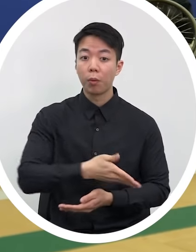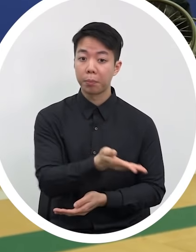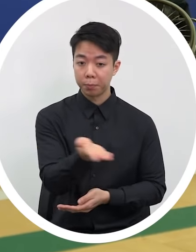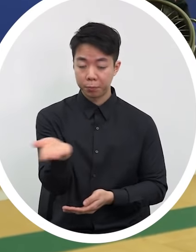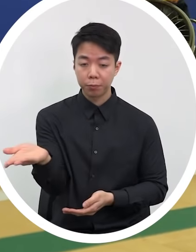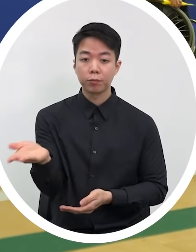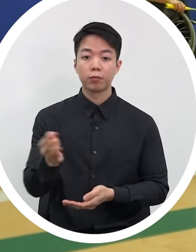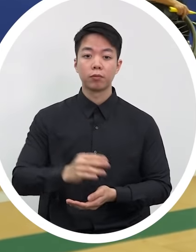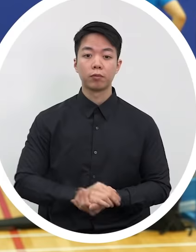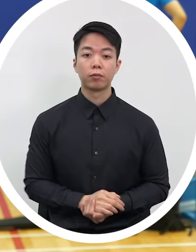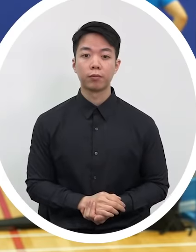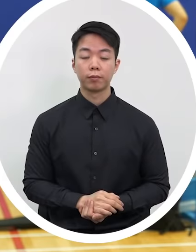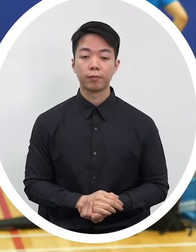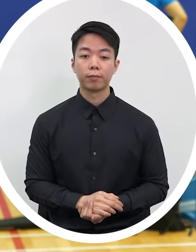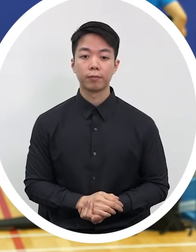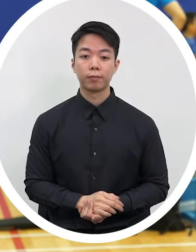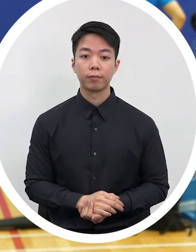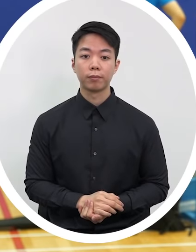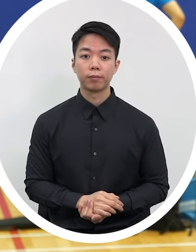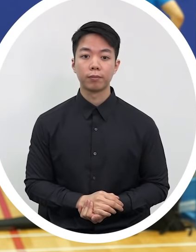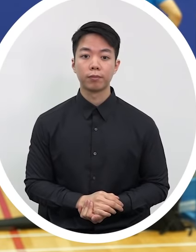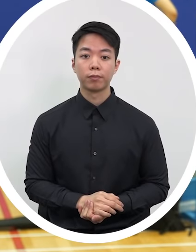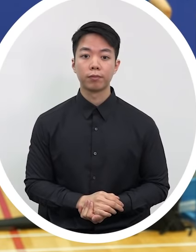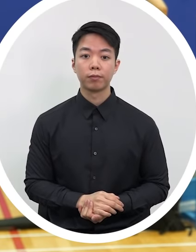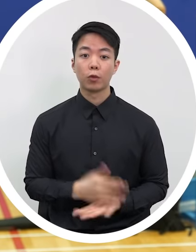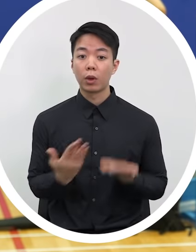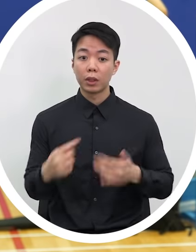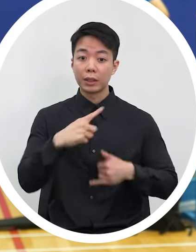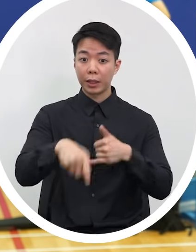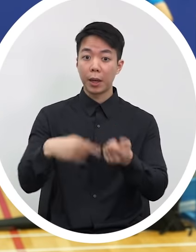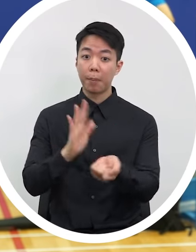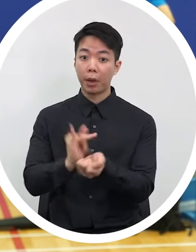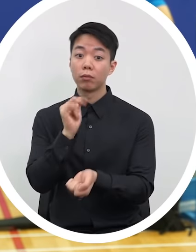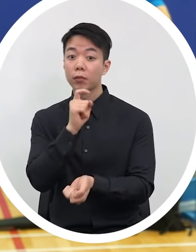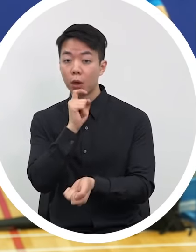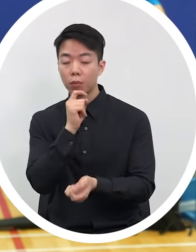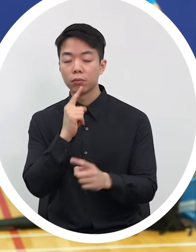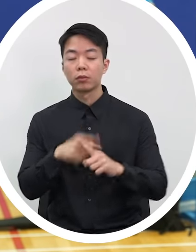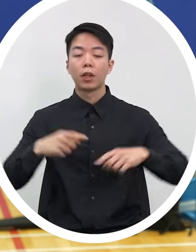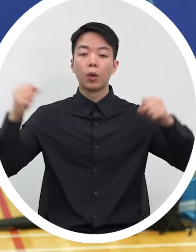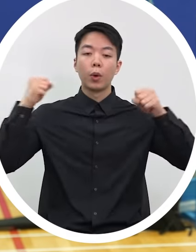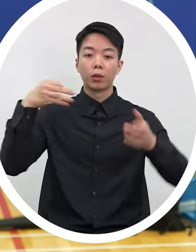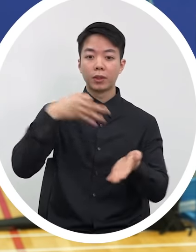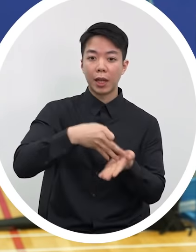位受咗傷嘅同路人啦，或者身體有缺損嘅同路人，即係可以嘗試多